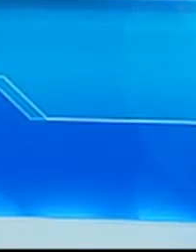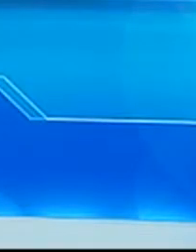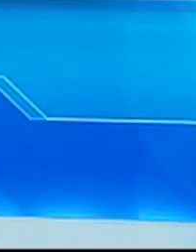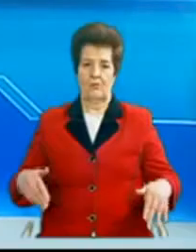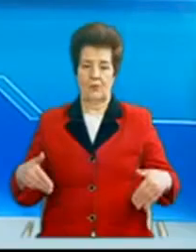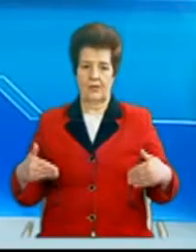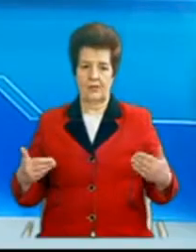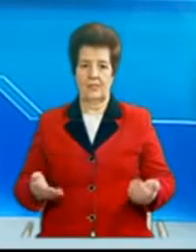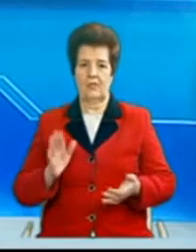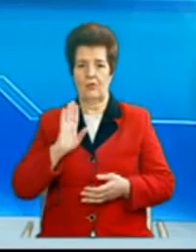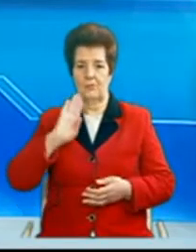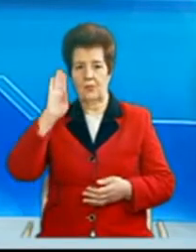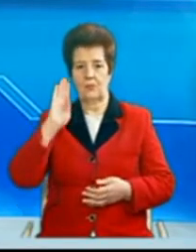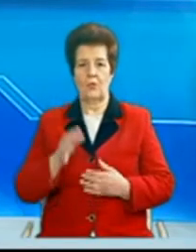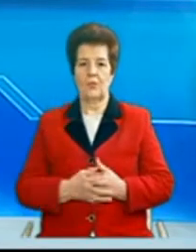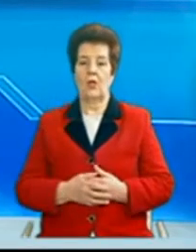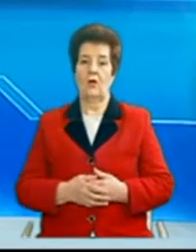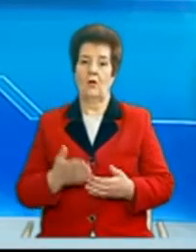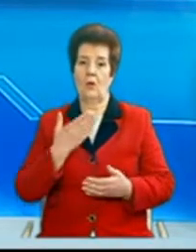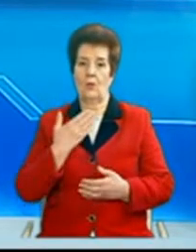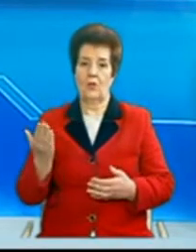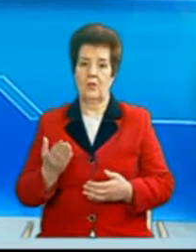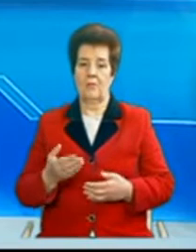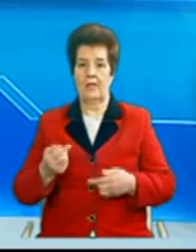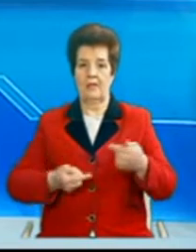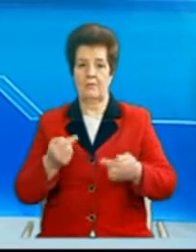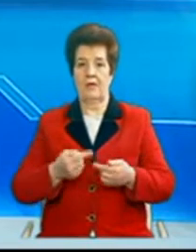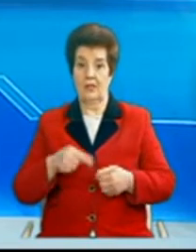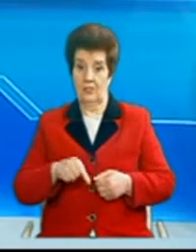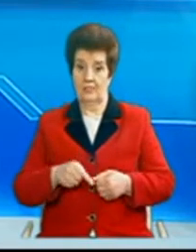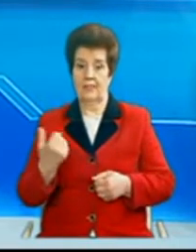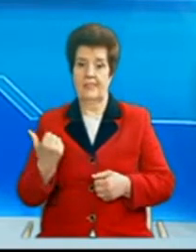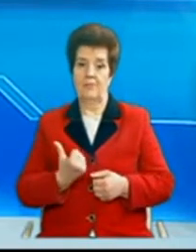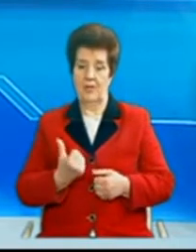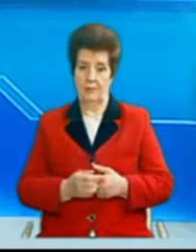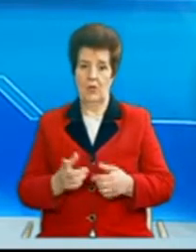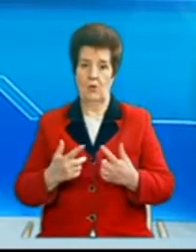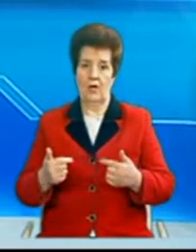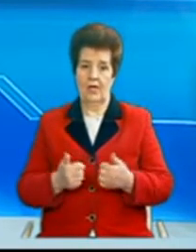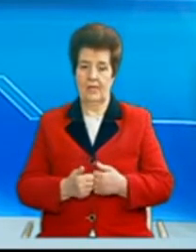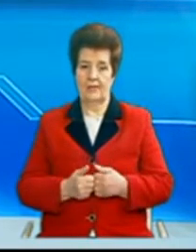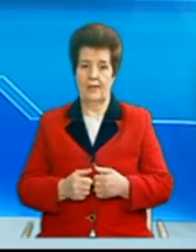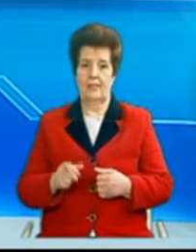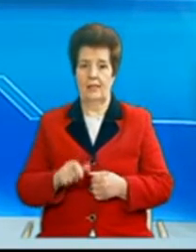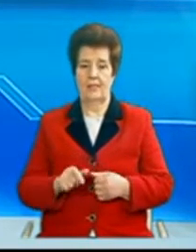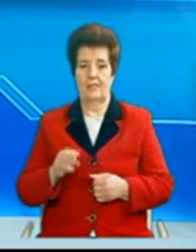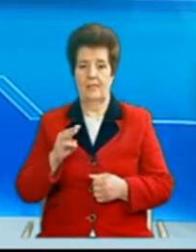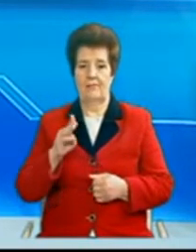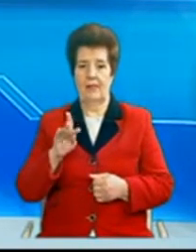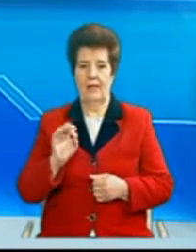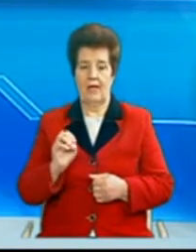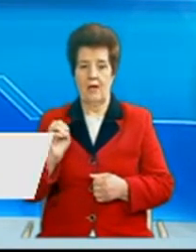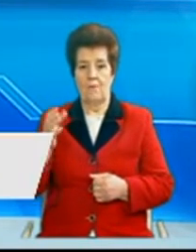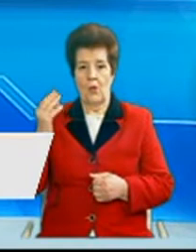Bun găsit, doamnelor și domnilor, la ultima dezbatere electorală din această săptămână, dezbatere organizată de studioul nostru, de TVR